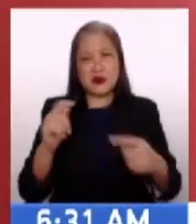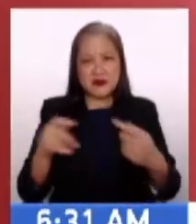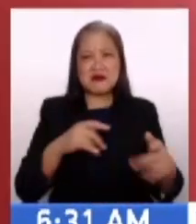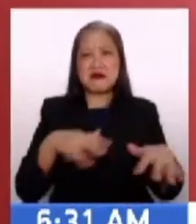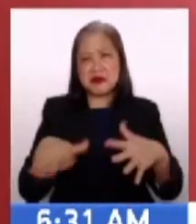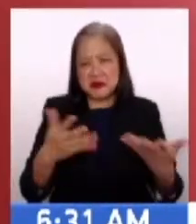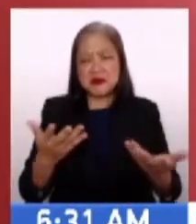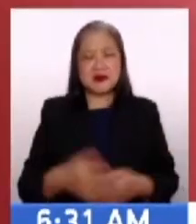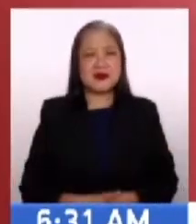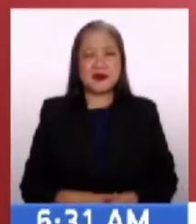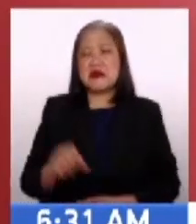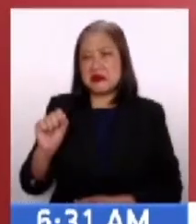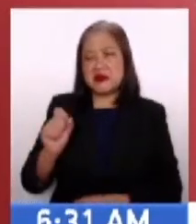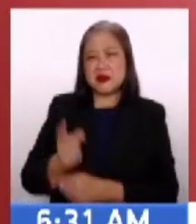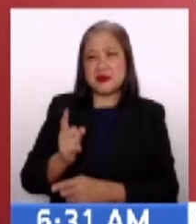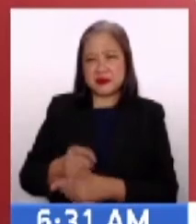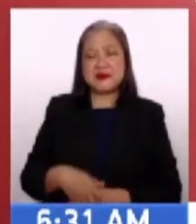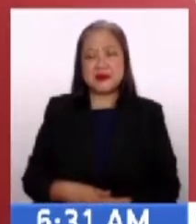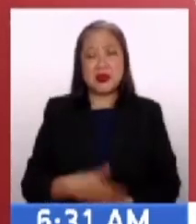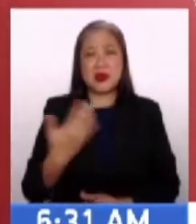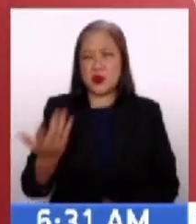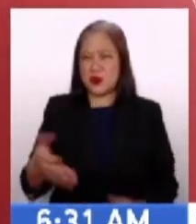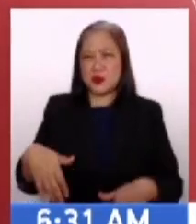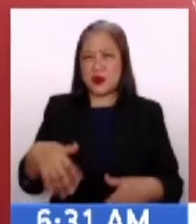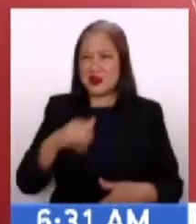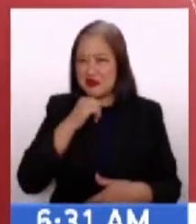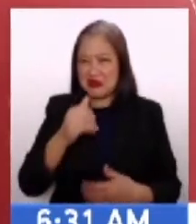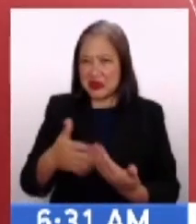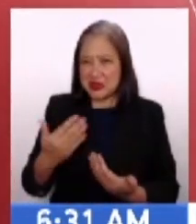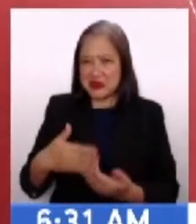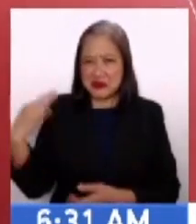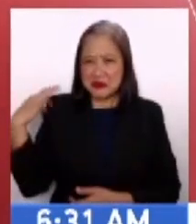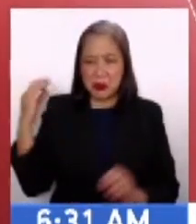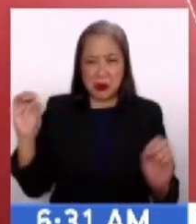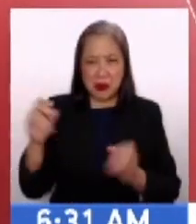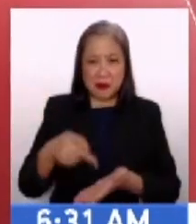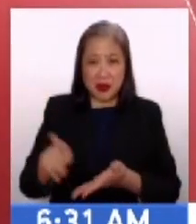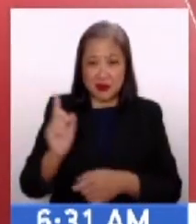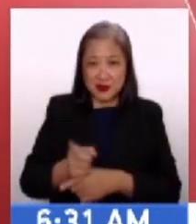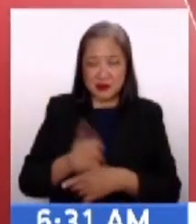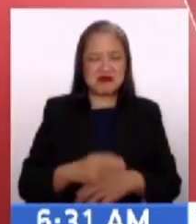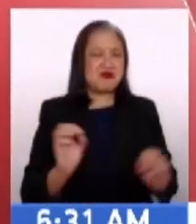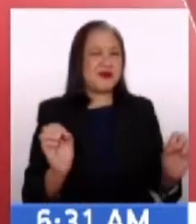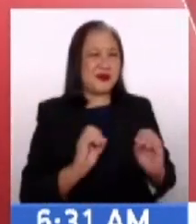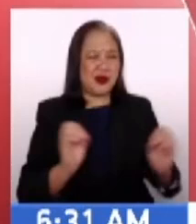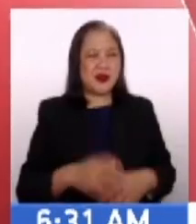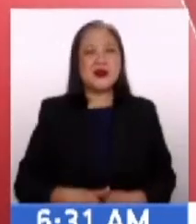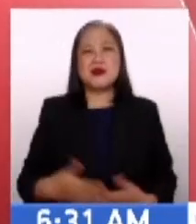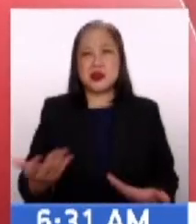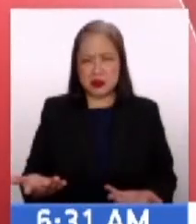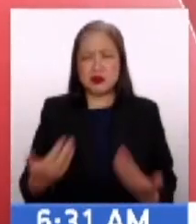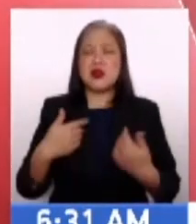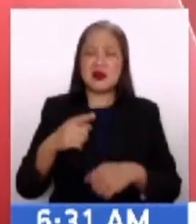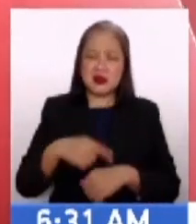Pero alam mo, Ate Melanie, hindi ho biro talaga na maging volunteer. Walang bayad ito, hindi ba? Wala po. O talaga ho nga panahon at pagmamahal lamang